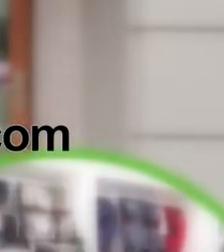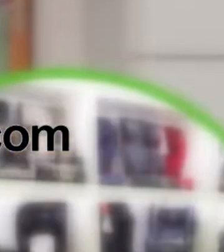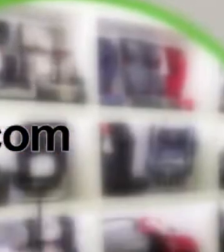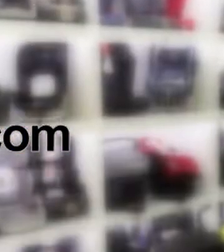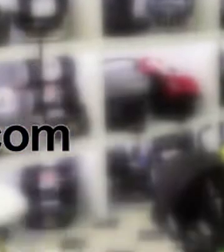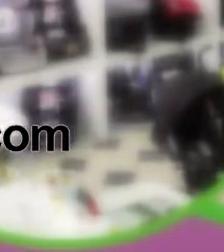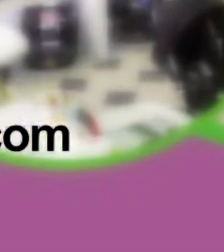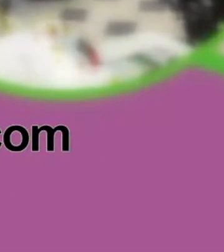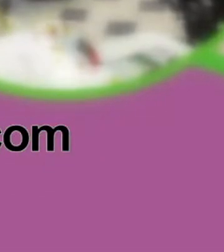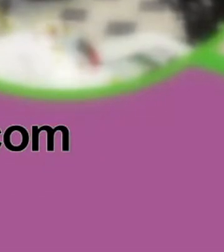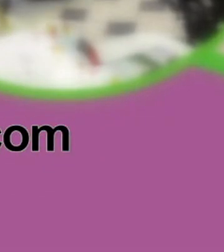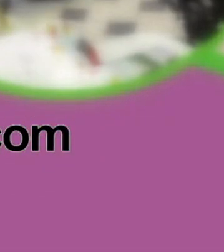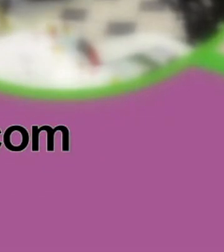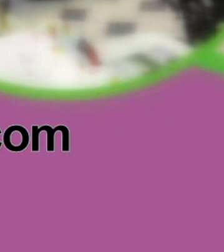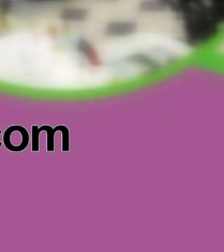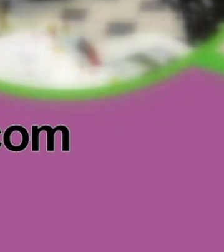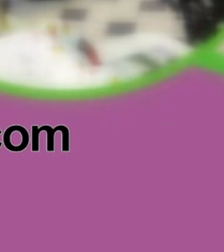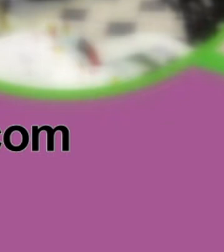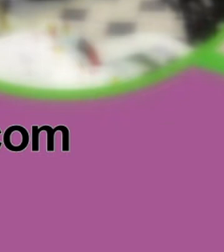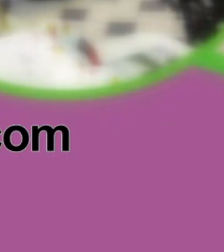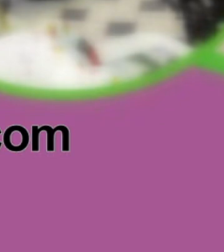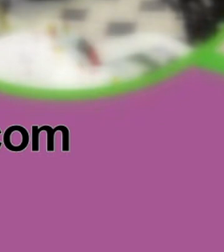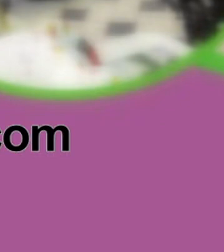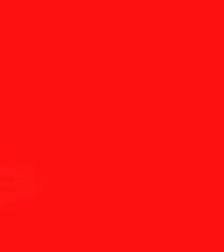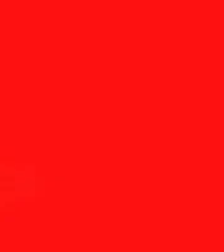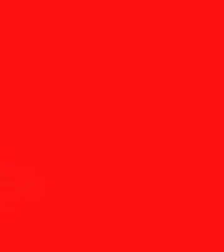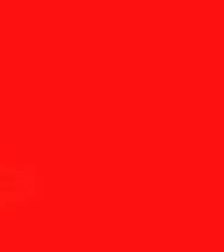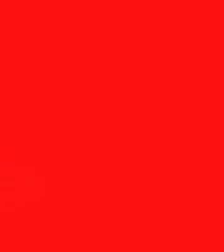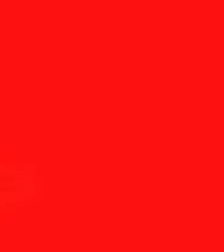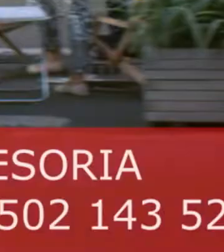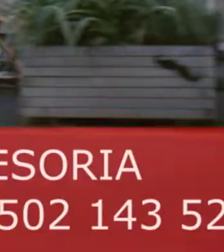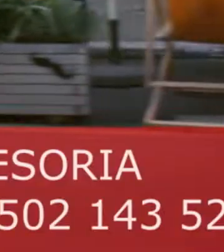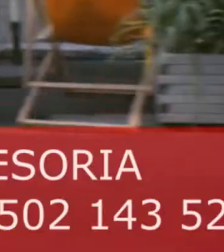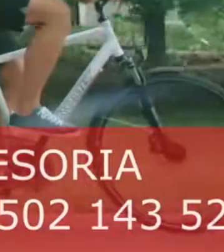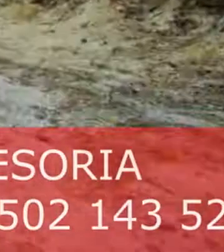Kutno, ulica Podrzeczna 9, Łowicz, Aleja Sienkiewicza 25.